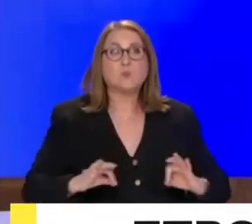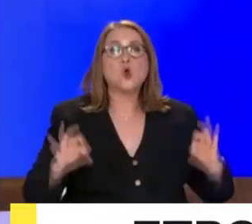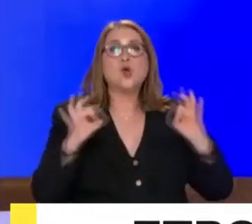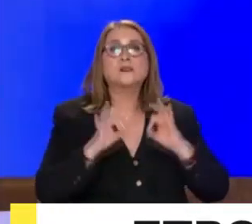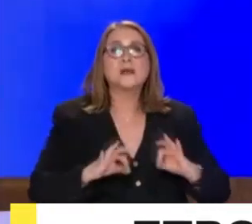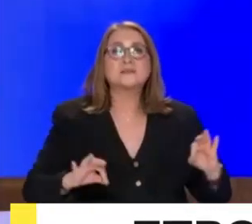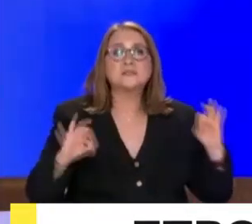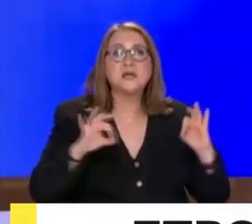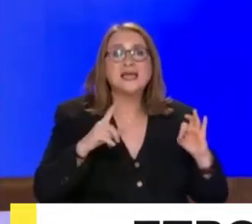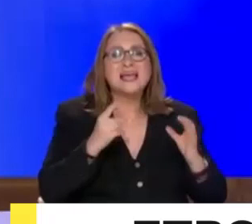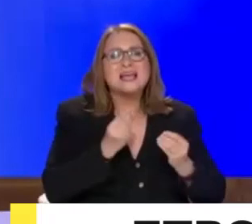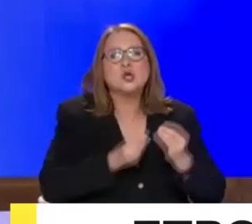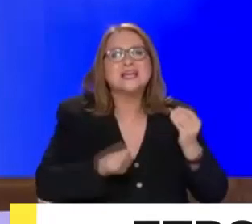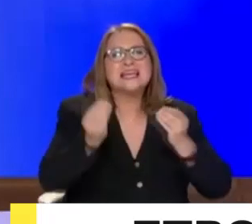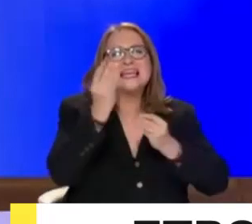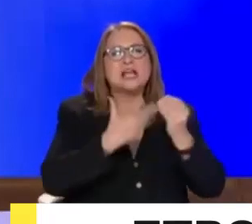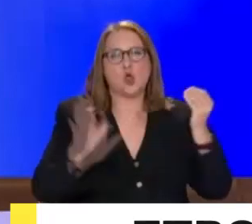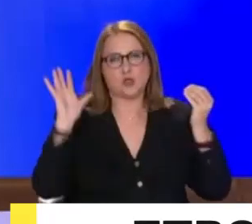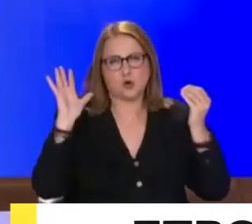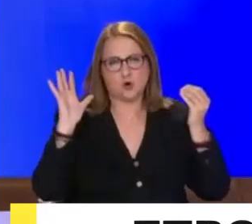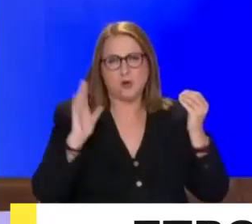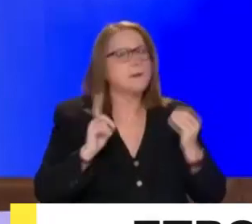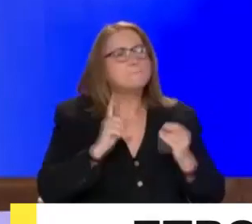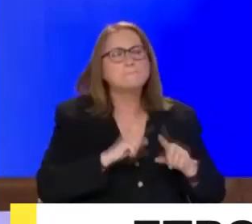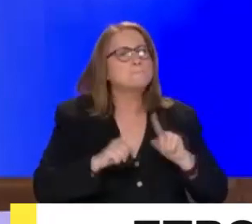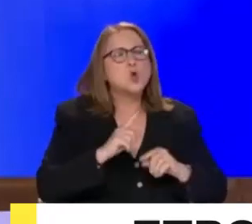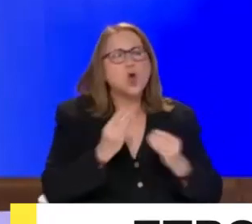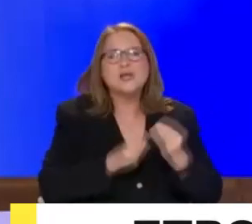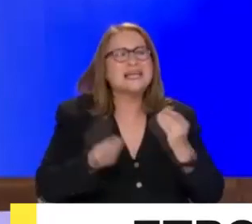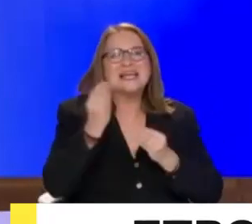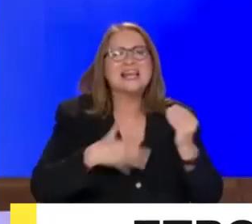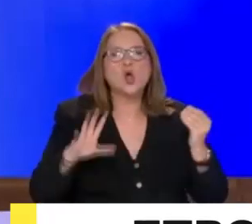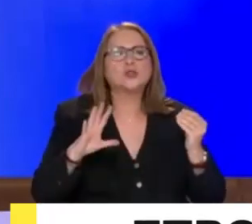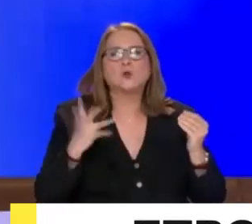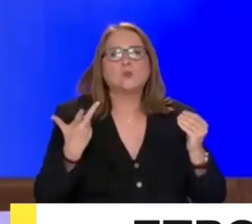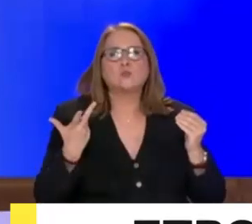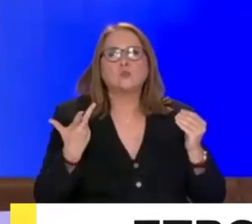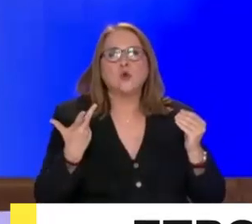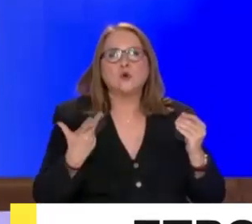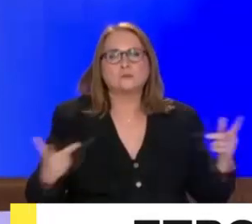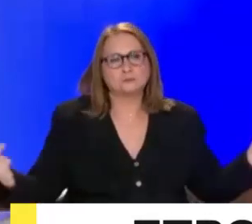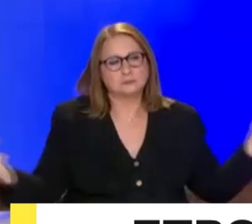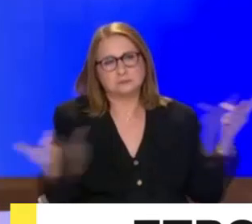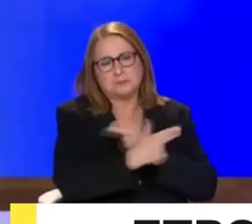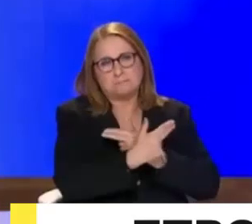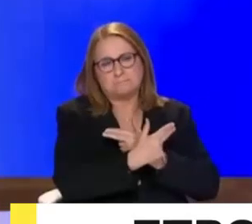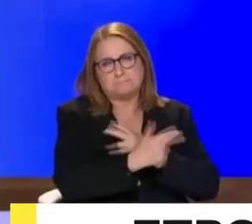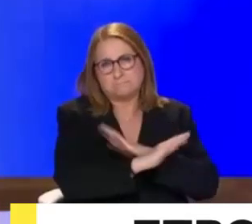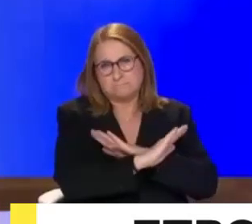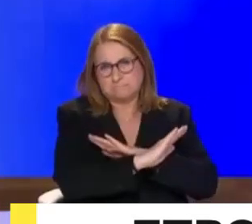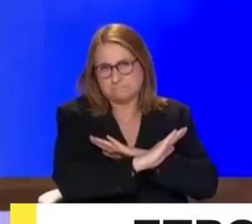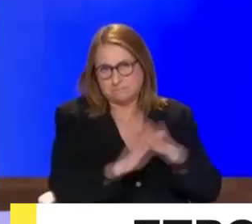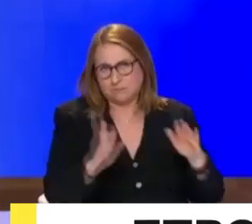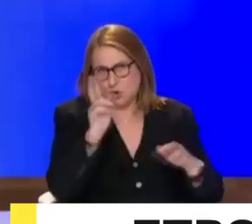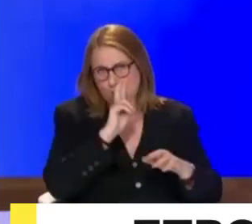Η ενεργειακή επάρχεια κατά την περίοδο του χειμώνα χρειάζεται συντονισμένη δράση από τις χώρες της Ευρωπαϊκής Ένωσης. Πρέπει να είμαστε έτοιμοι για το